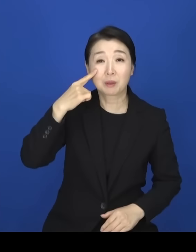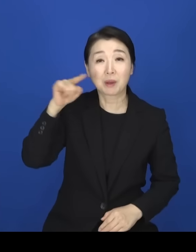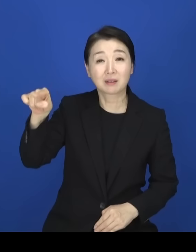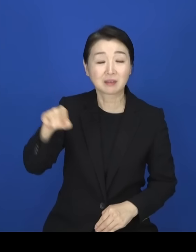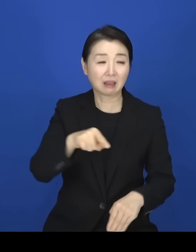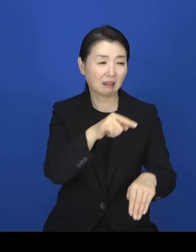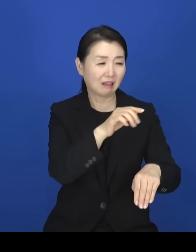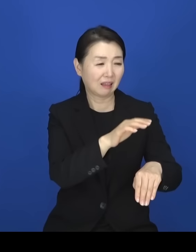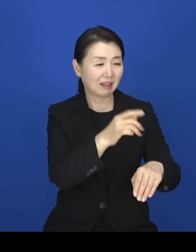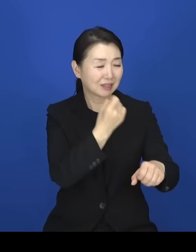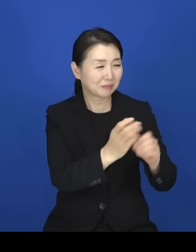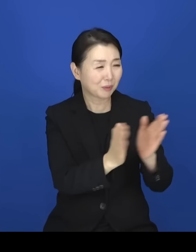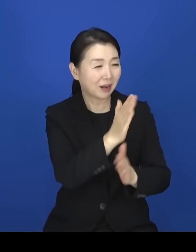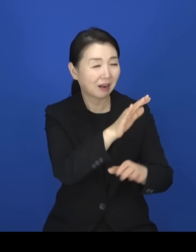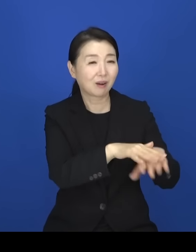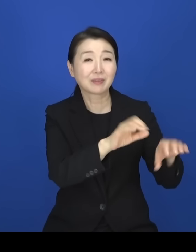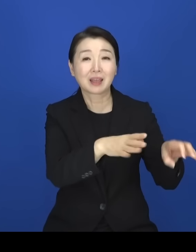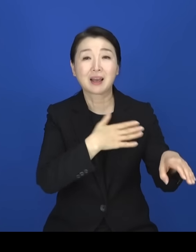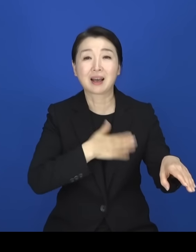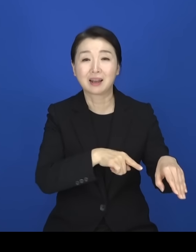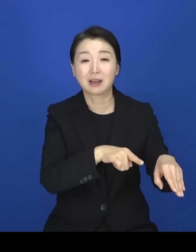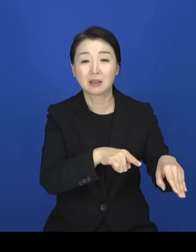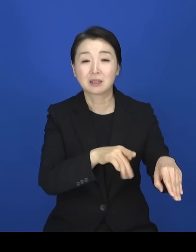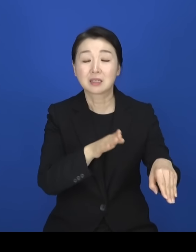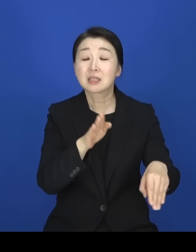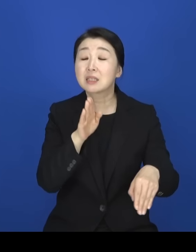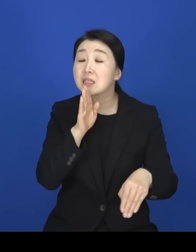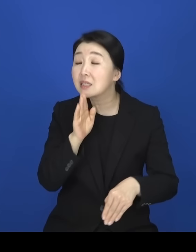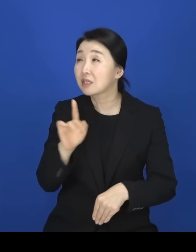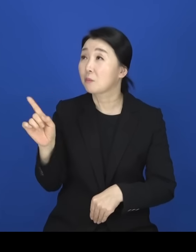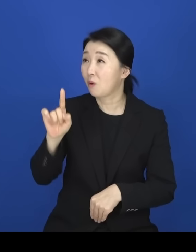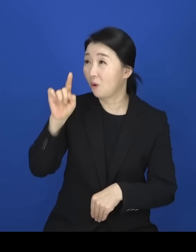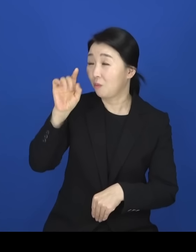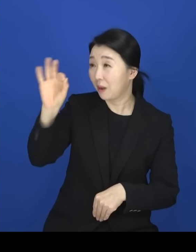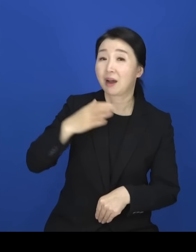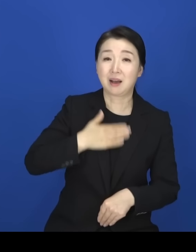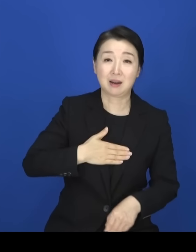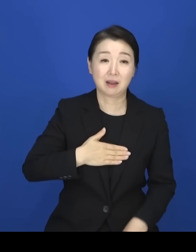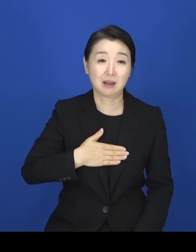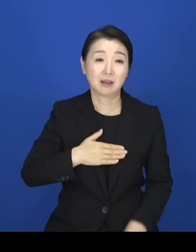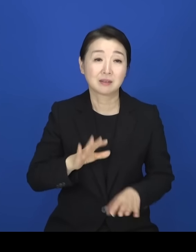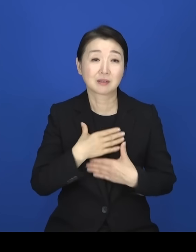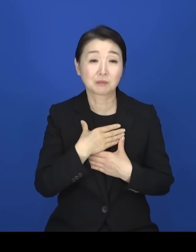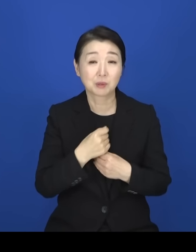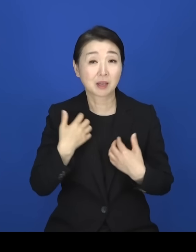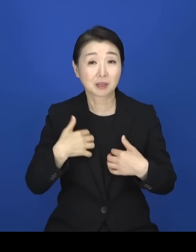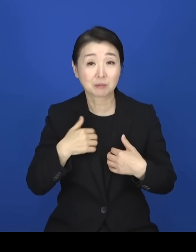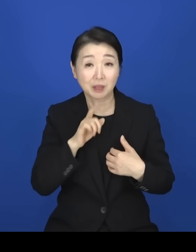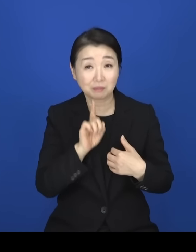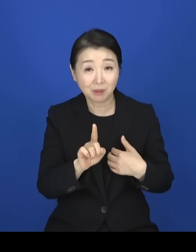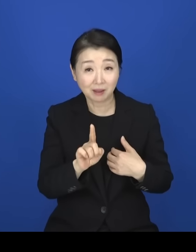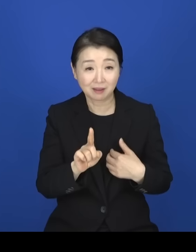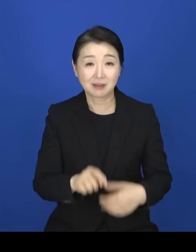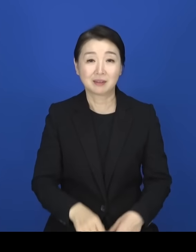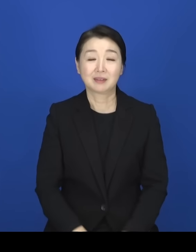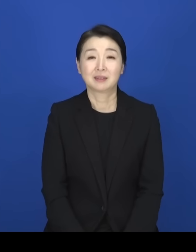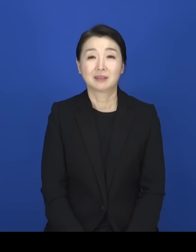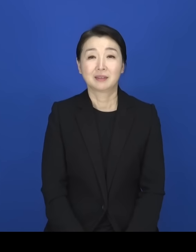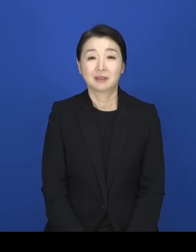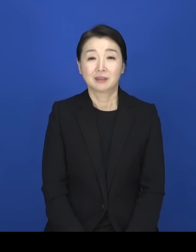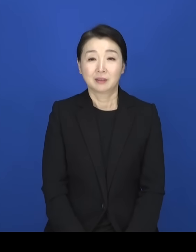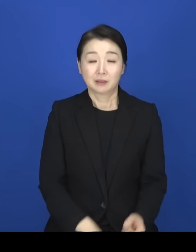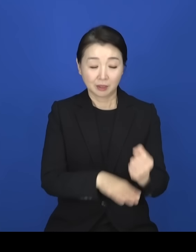얼마나 헛된 것인지 네. 그리고 어떤 것이 진정한 것인지 알게 되죠. 네. 그리고 너무 편해졌어요. 아까 그 기쁘다는 얘기를 하셔서 네. 그런데 아니